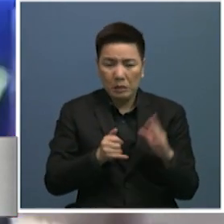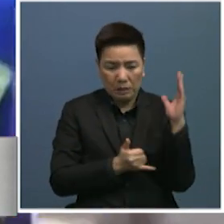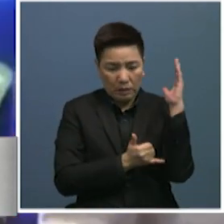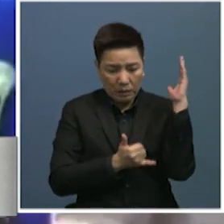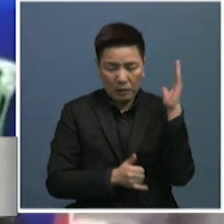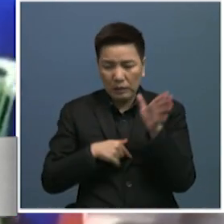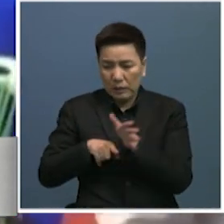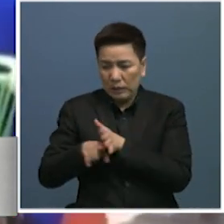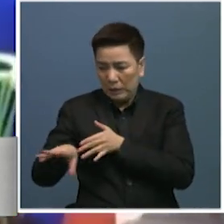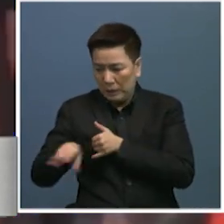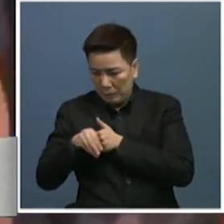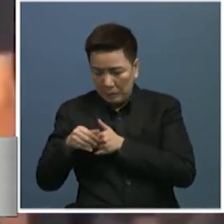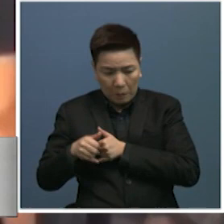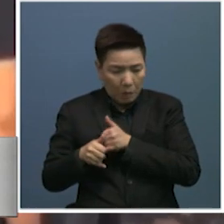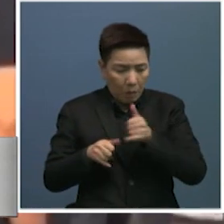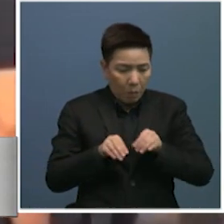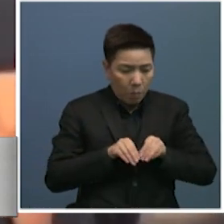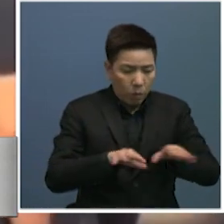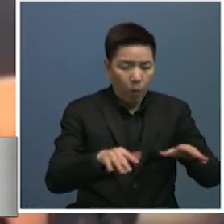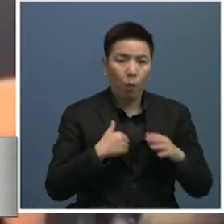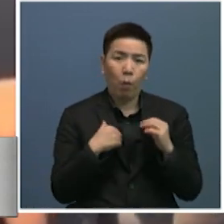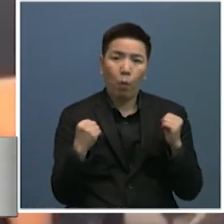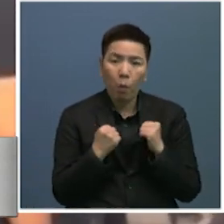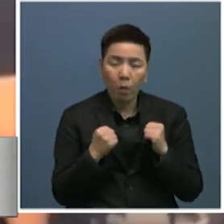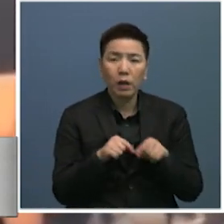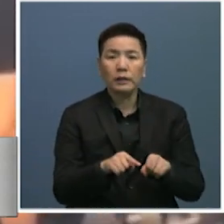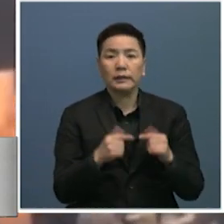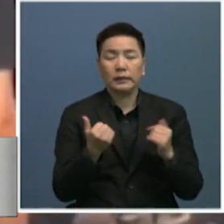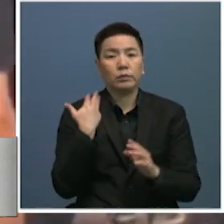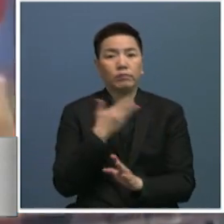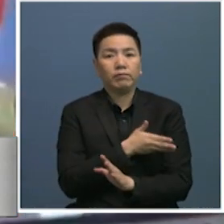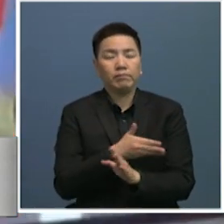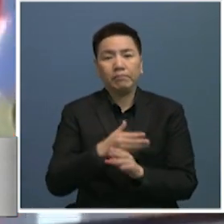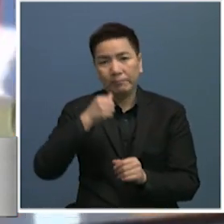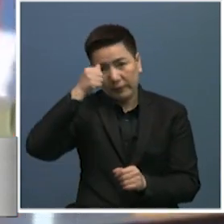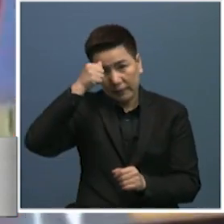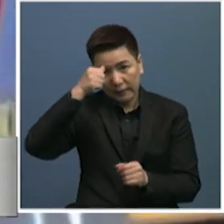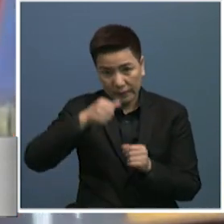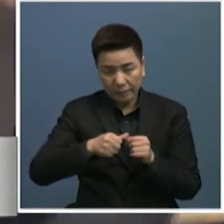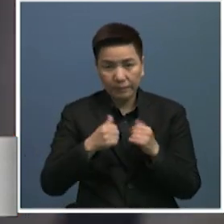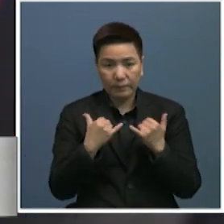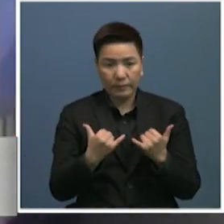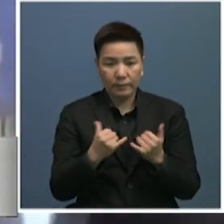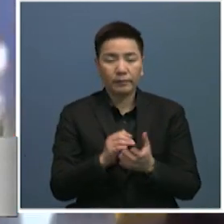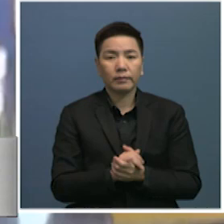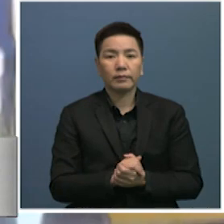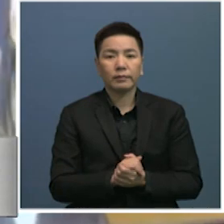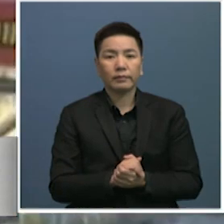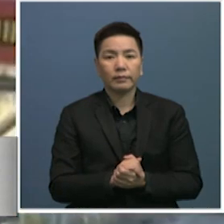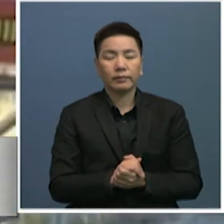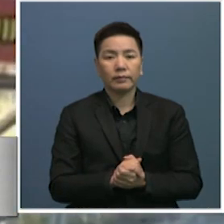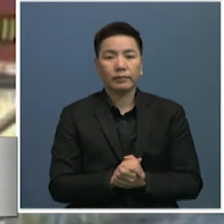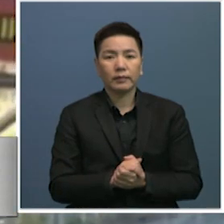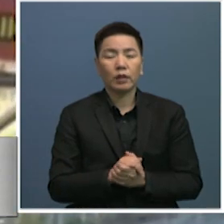อาจจะนำเชื้อกลับมาติดในประเทศไทยได้หรือไม่ซึ่งต้องบอกว่าช่วงที่ผ่านมาเป็นบทเรียนนะฮะช่วงเวลาที่ผ่านมา